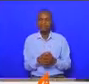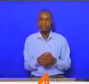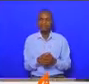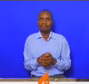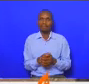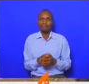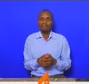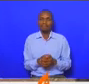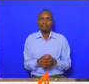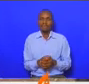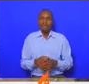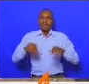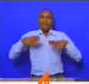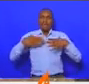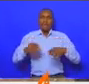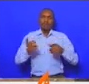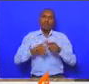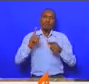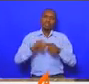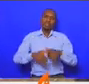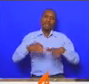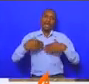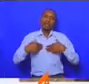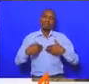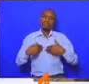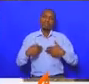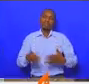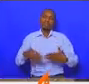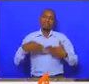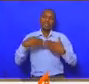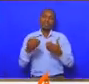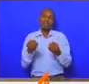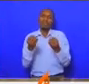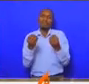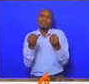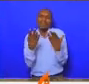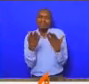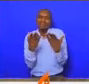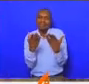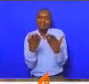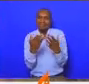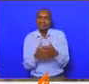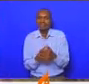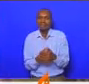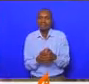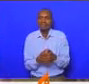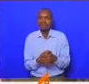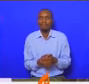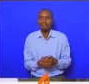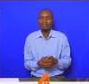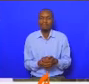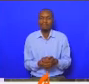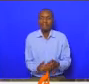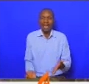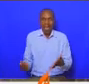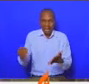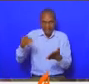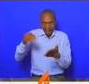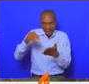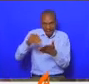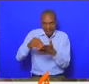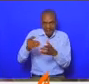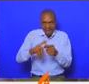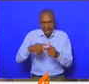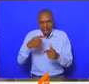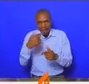many, people can be less, but gifts are many. Value for the harvest, and also for